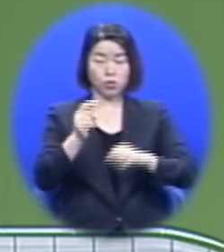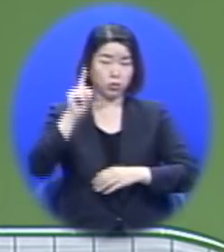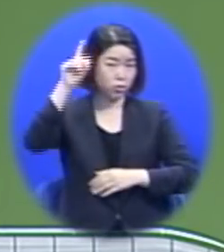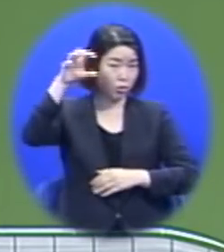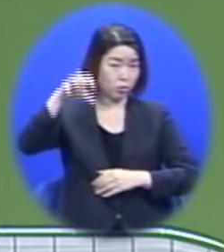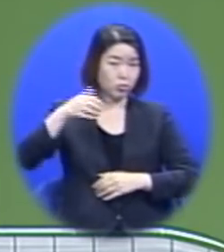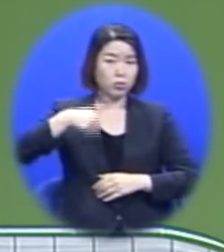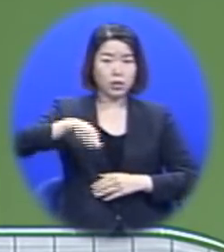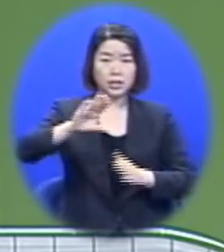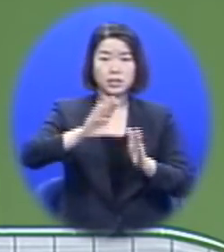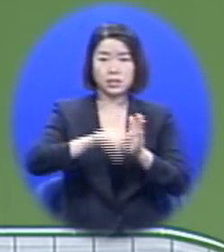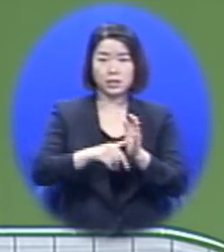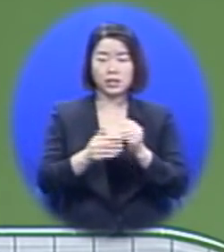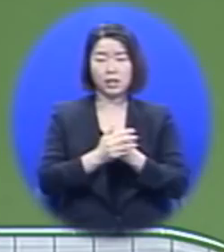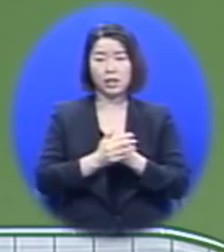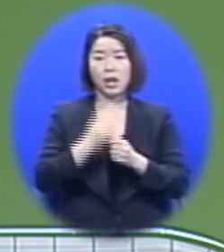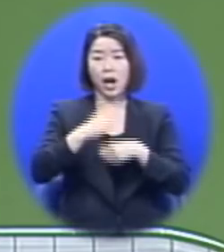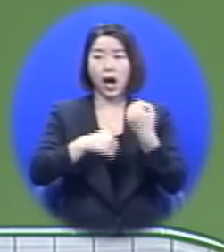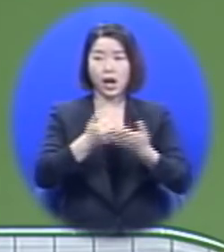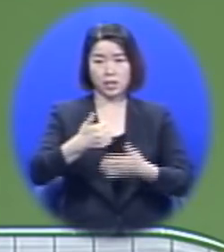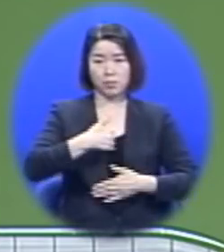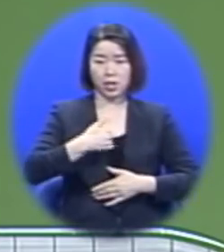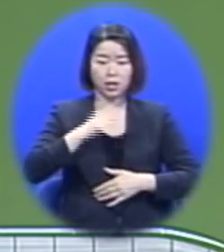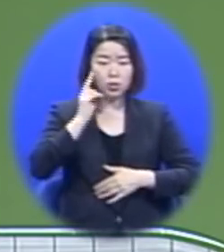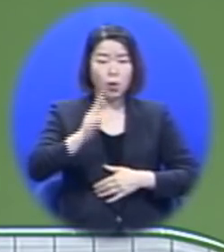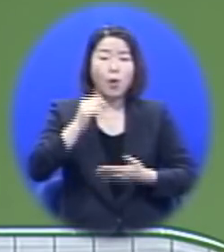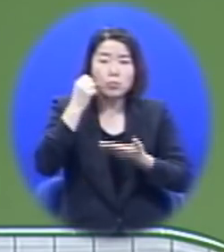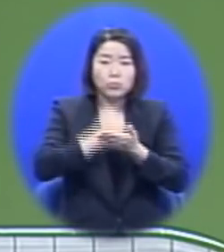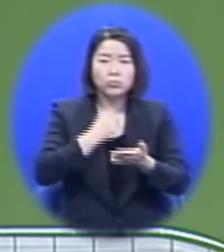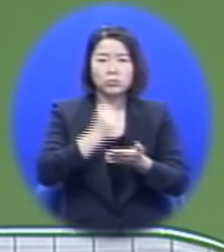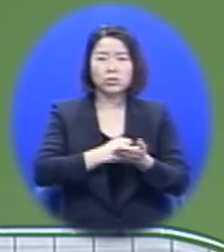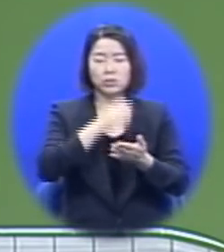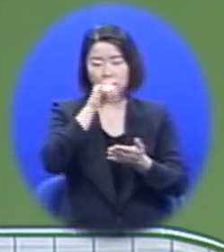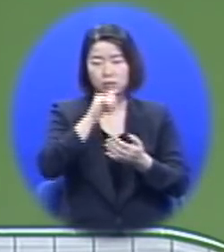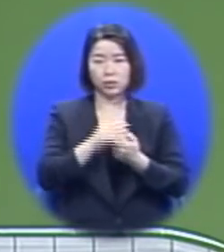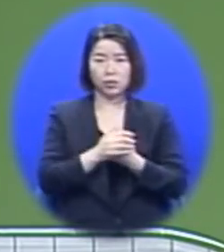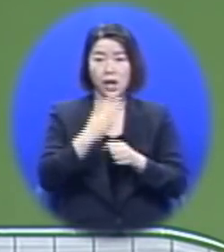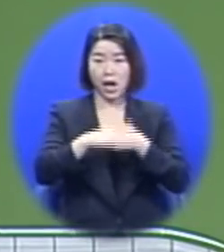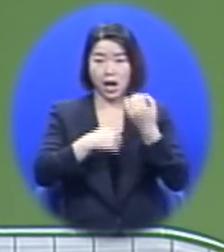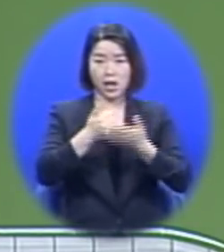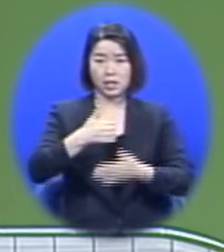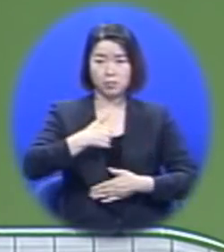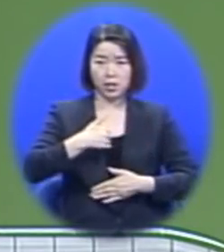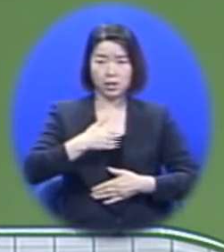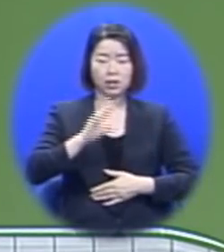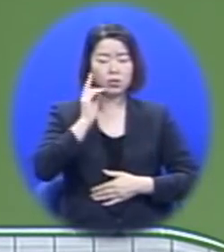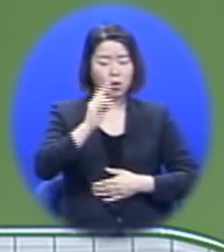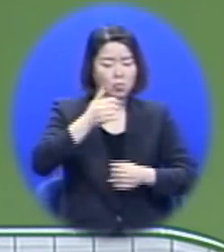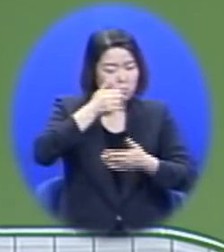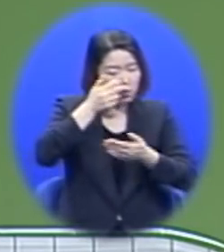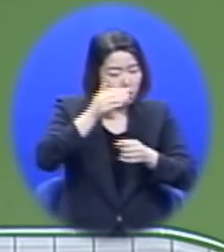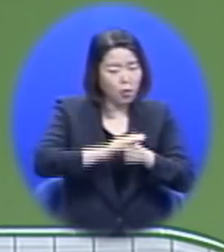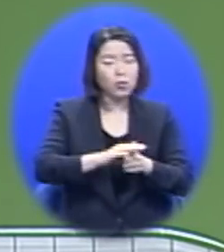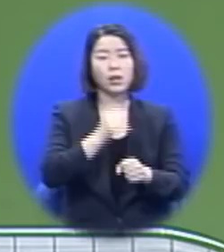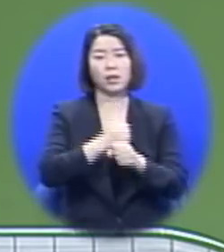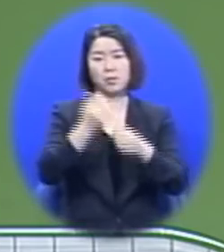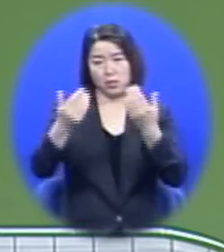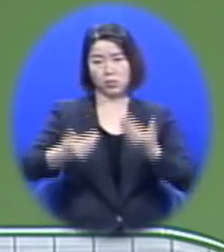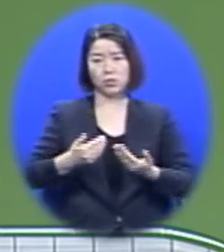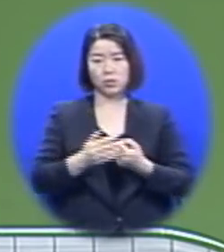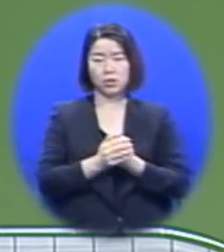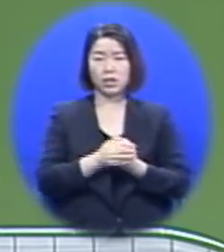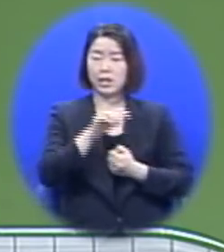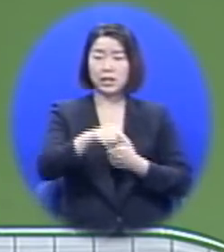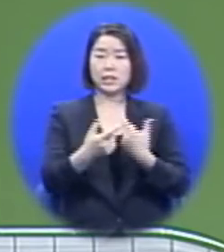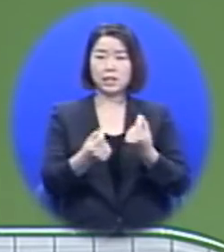갔을 때 하나님 나에게는 너무 섭섭하게 하셨어요. 하나님 나에게는 너무 억울하게 하셨어요.